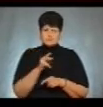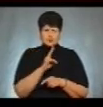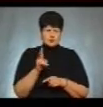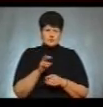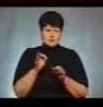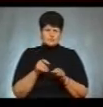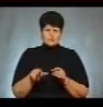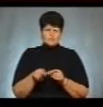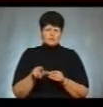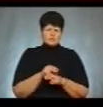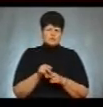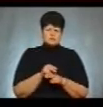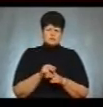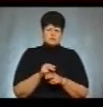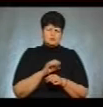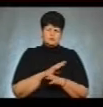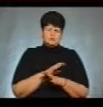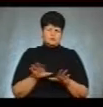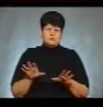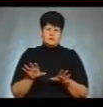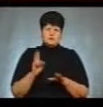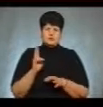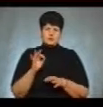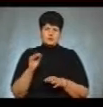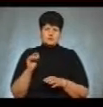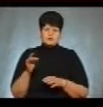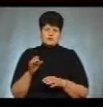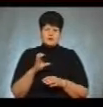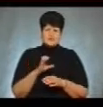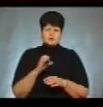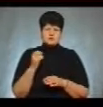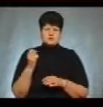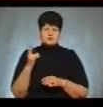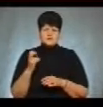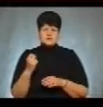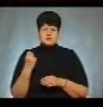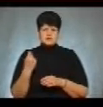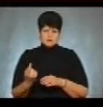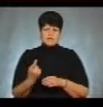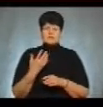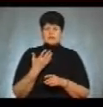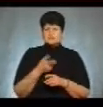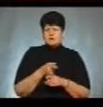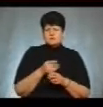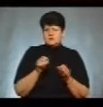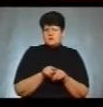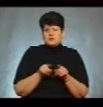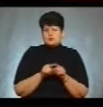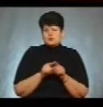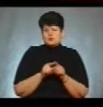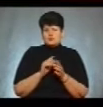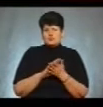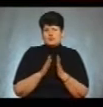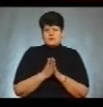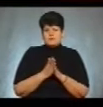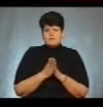не починав. І Жовнівка-Коржова С-200-101. Також є звіти про укладення договорів, однак жодний договір в систему не залитий.